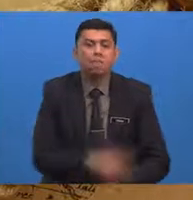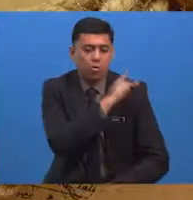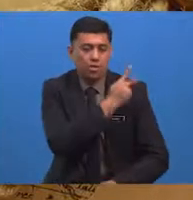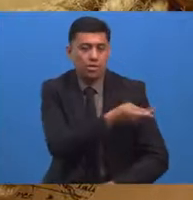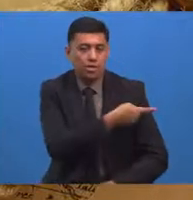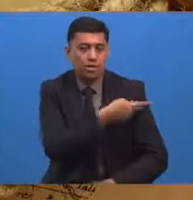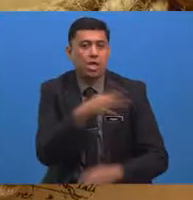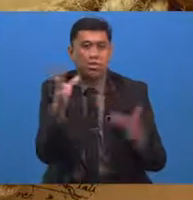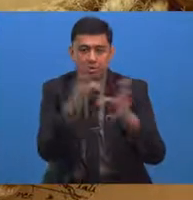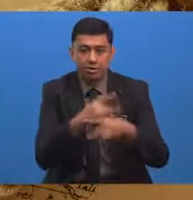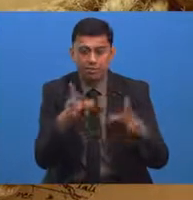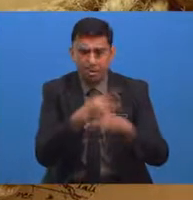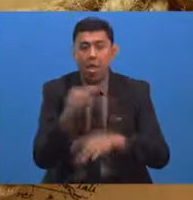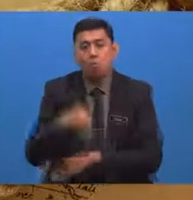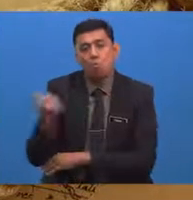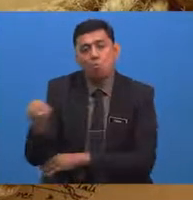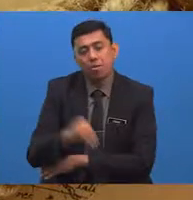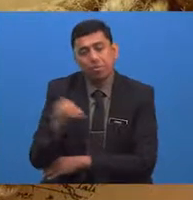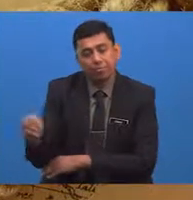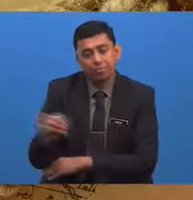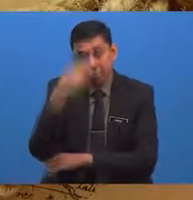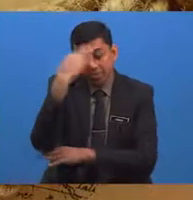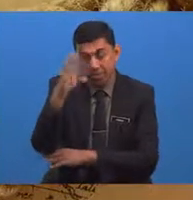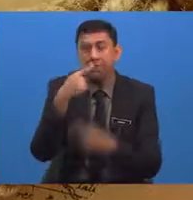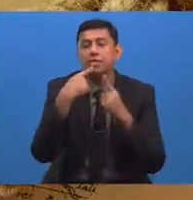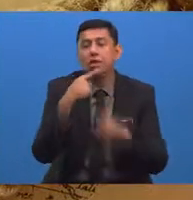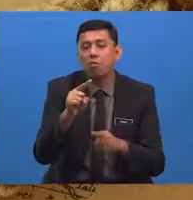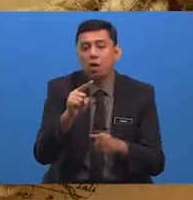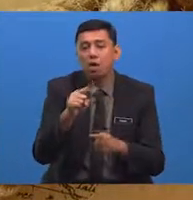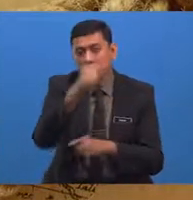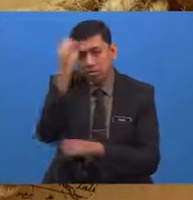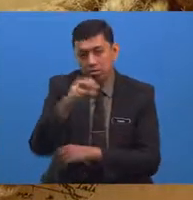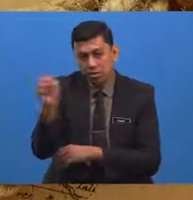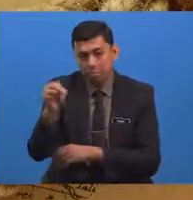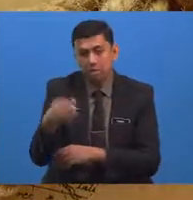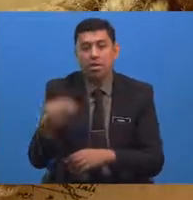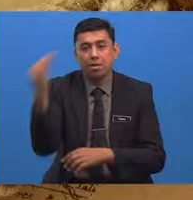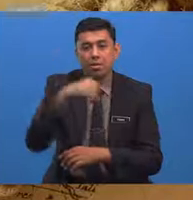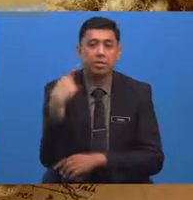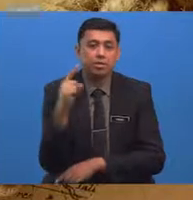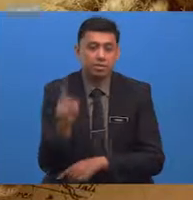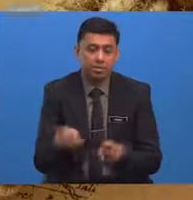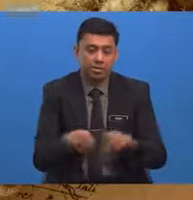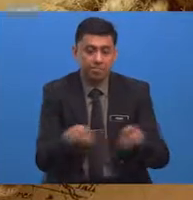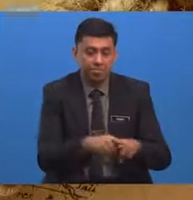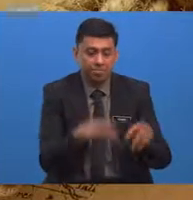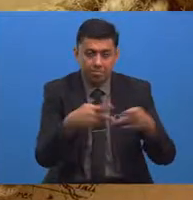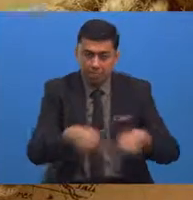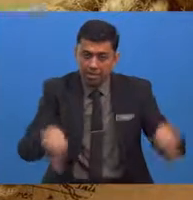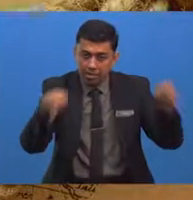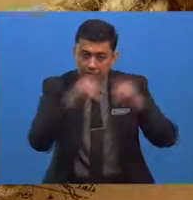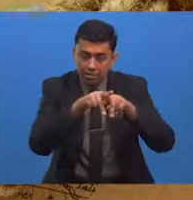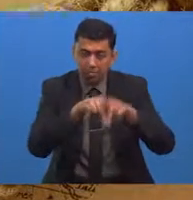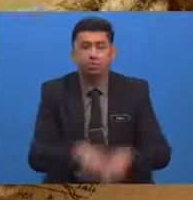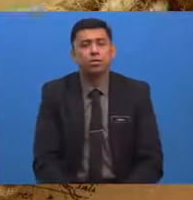Sarawak? Murid-murid, bagi menjawab persoalan ini, mari kita sama-sama melihat peristiwa yang berlaku pada